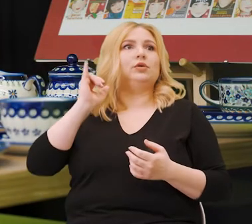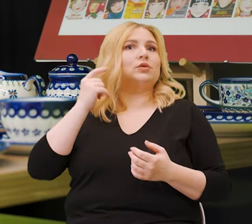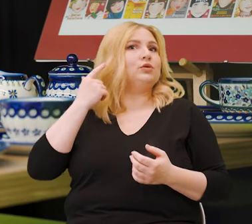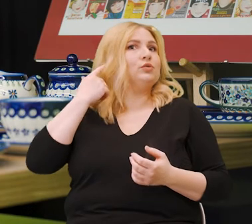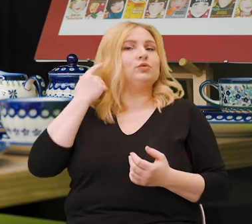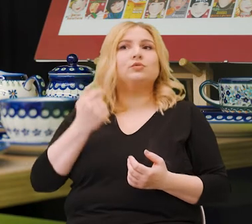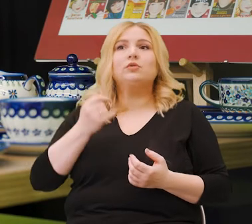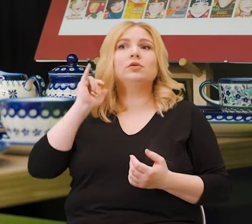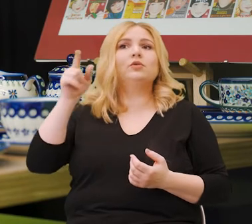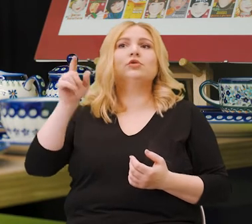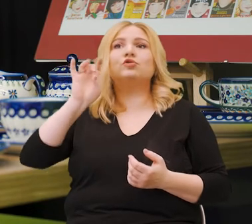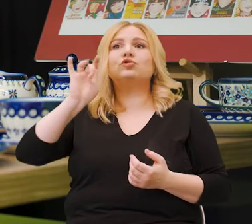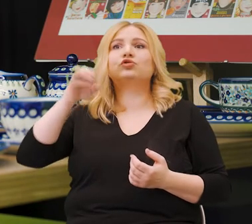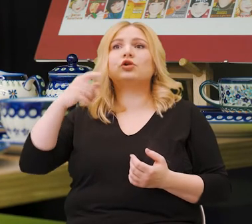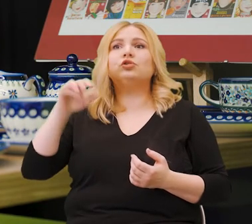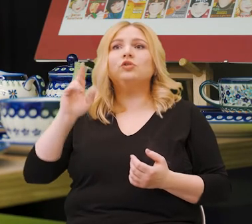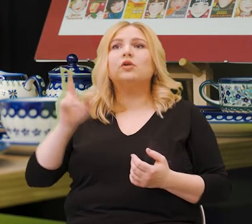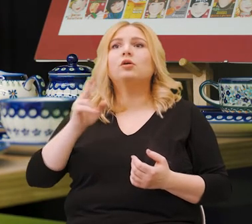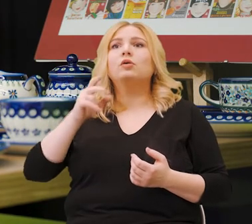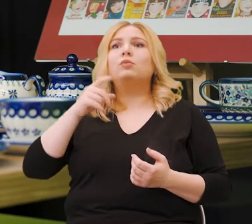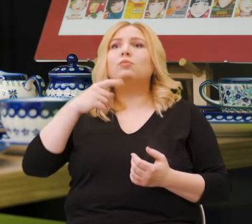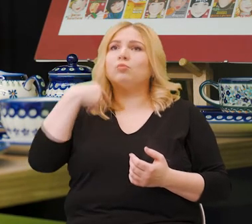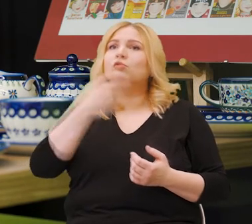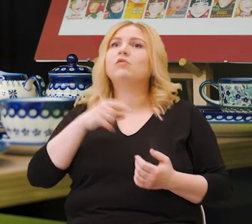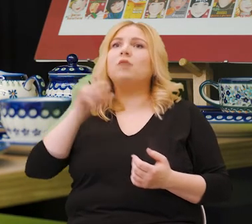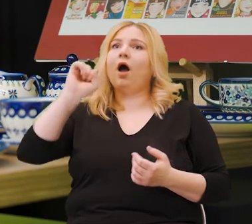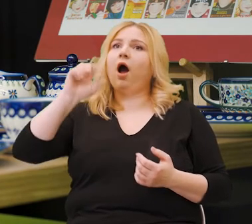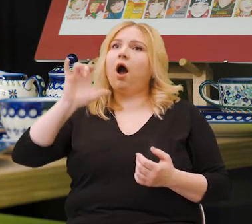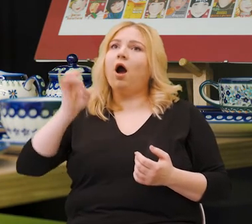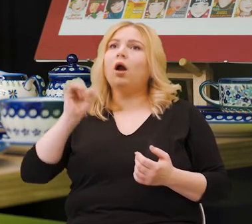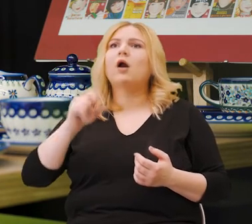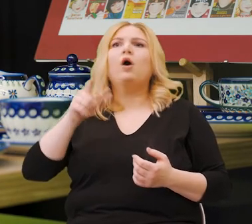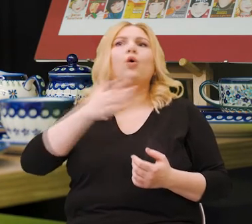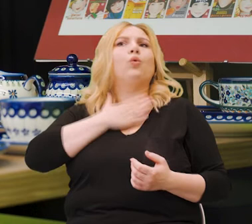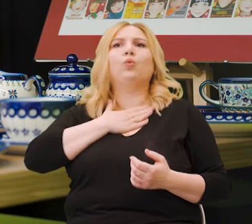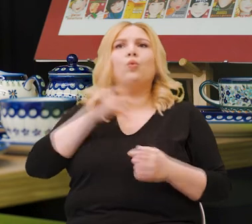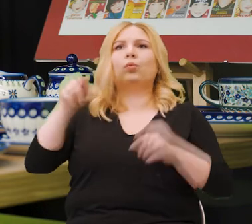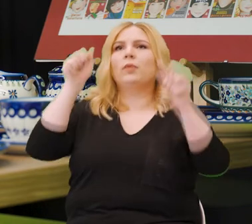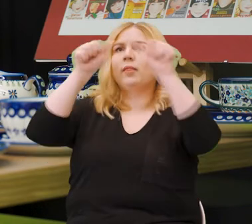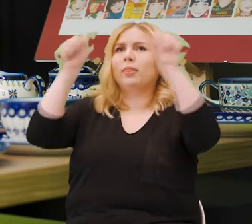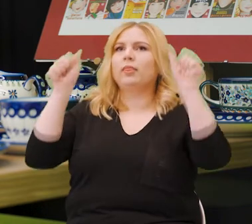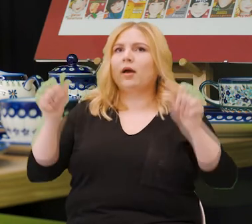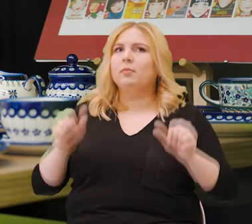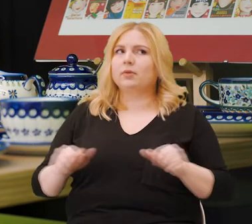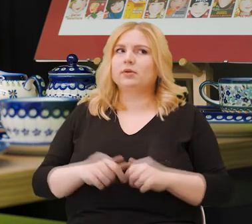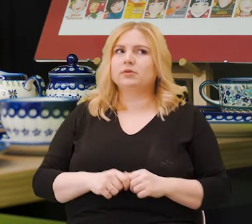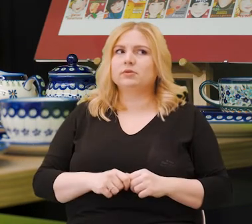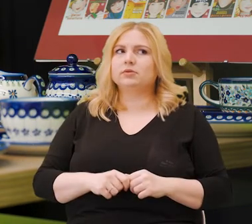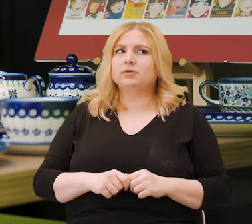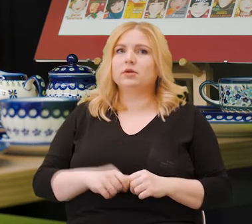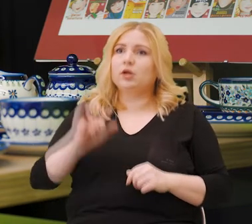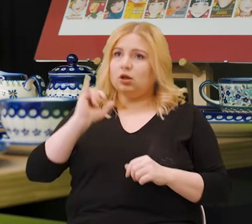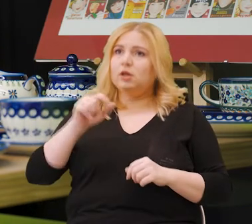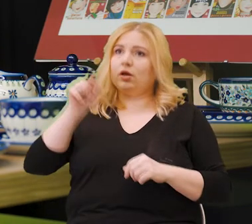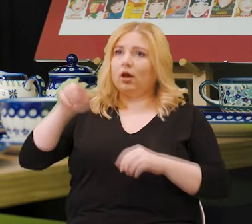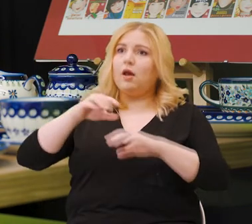już kiedy usłyszeli od Grześka, że Aga uważa tablicę za mentalny pręgierz dla Ignasia, a w dodatku, że